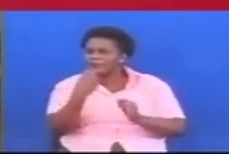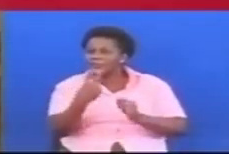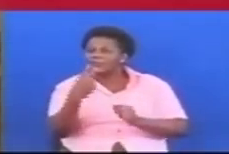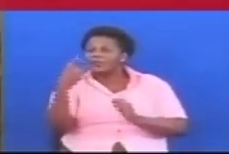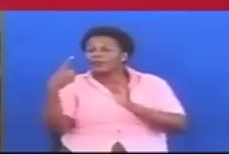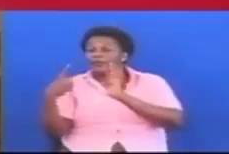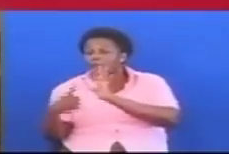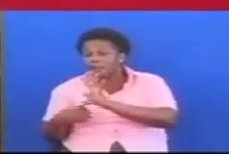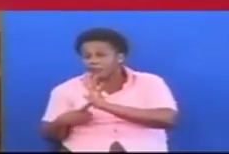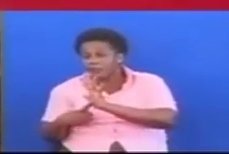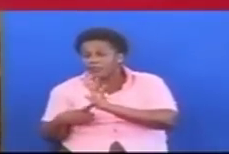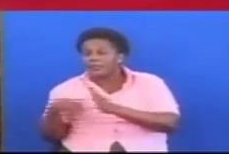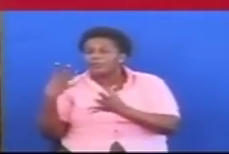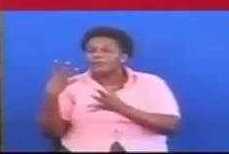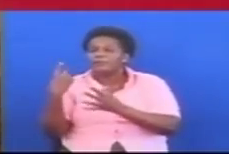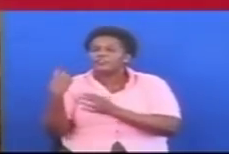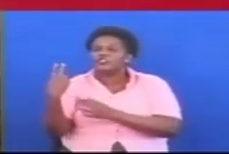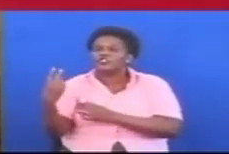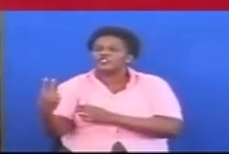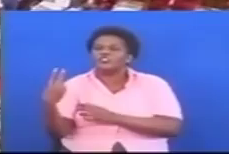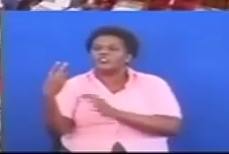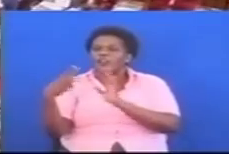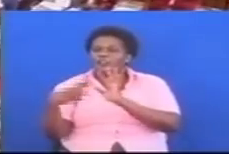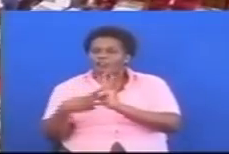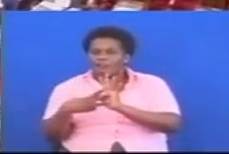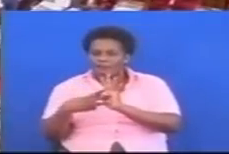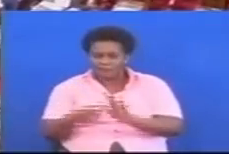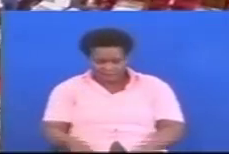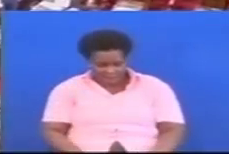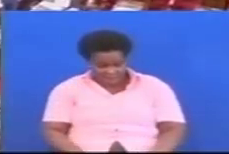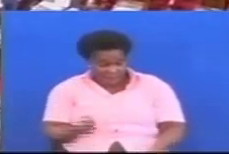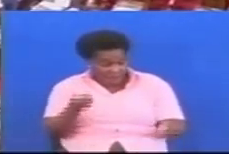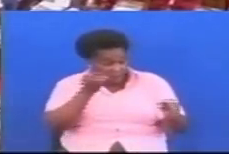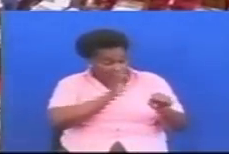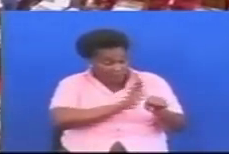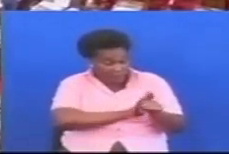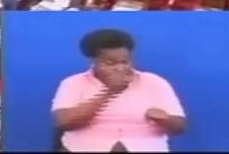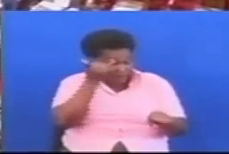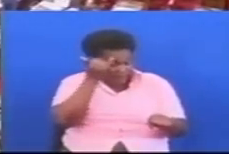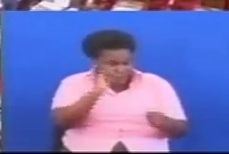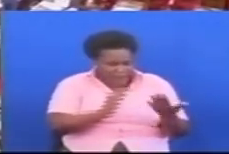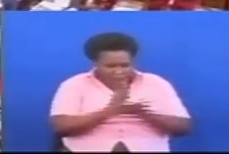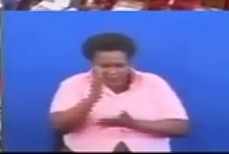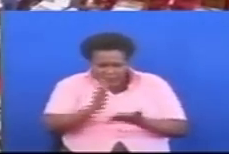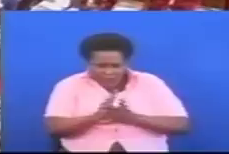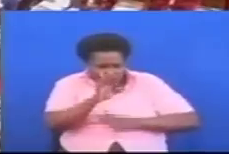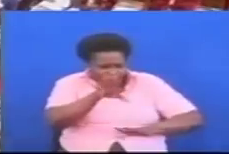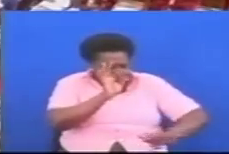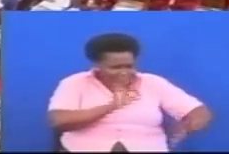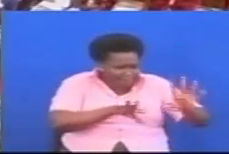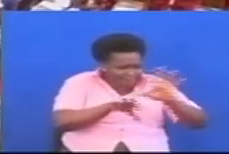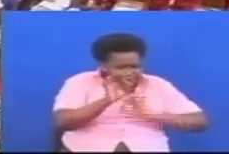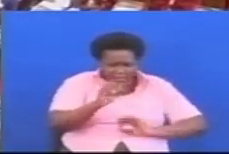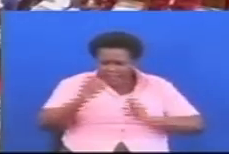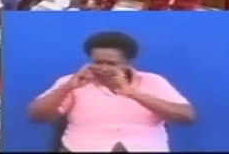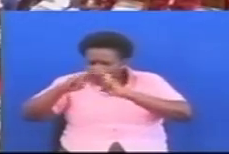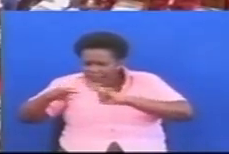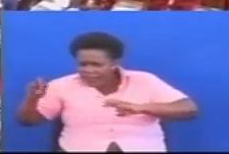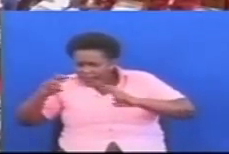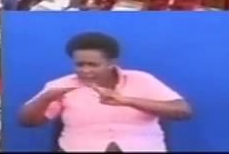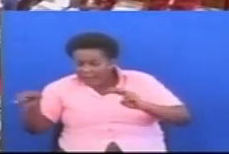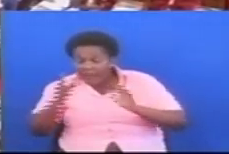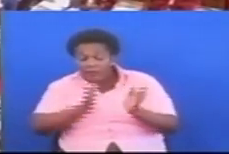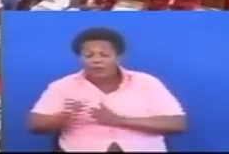Chamwino na Nanyumbu. Mtaalamu mshauri ambaye atapitia usanifu na kutayarisha makabrasha ya zabuni